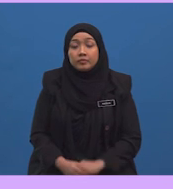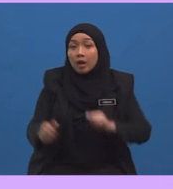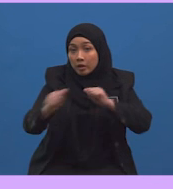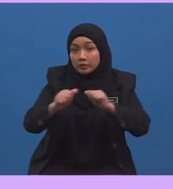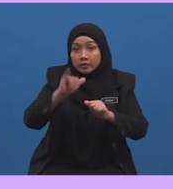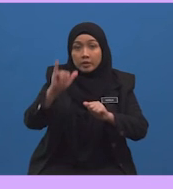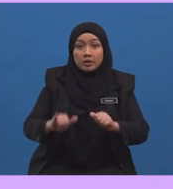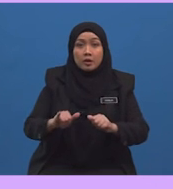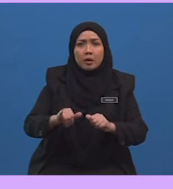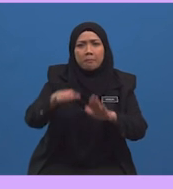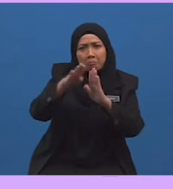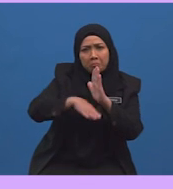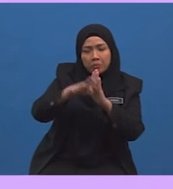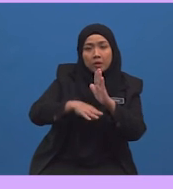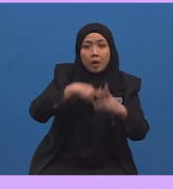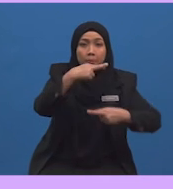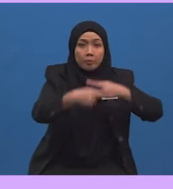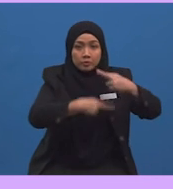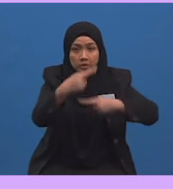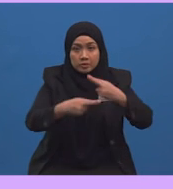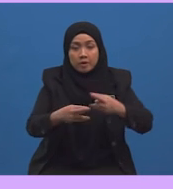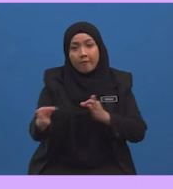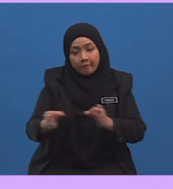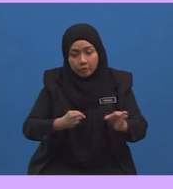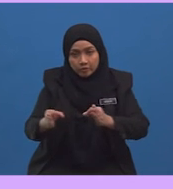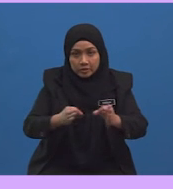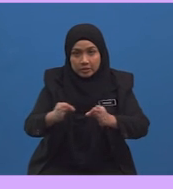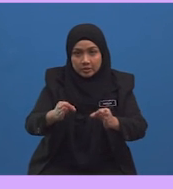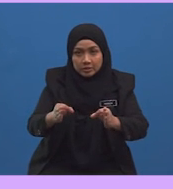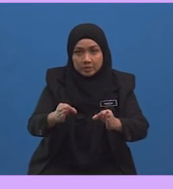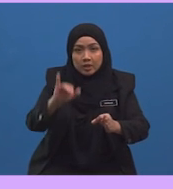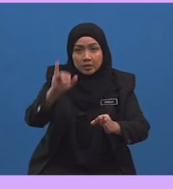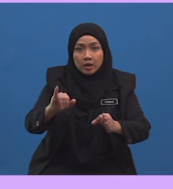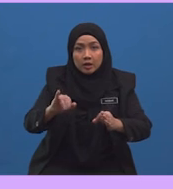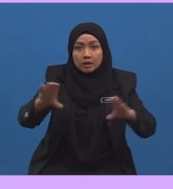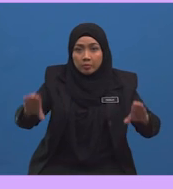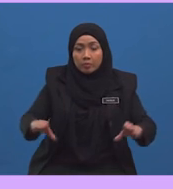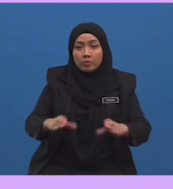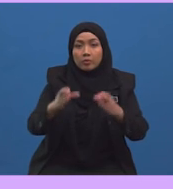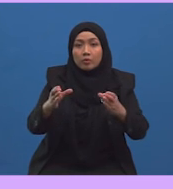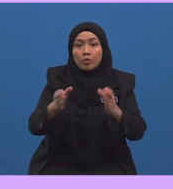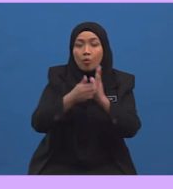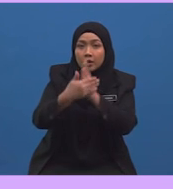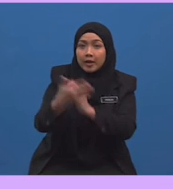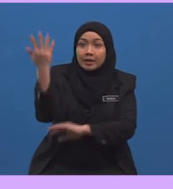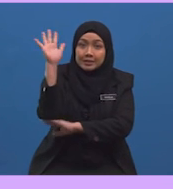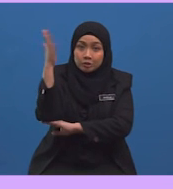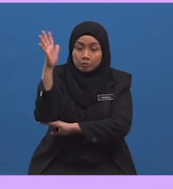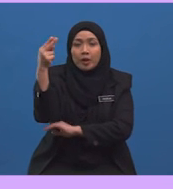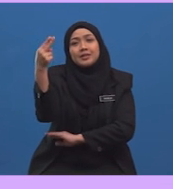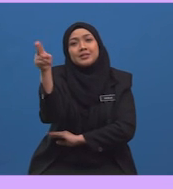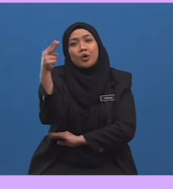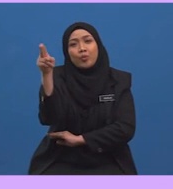Manakala aktiviti yang mengurangkan kuantiti gas karbon dioksida ialah proses fotosintesis yang dijalani oleh tumbuhan hijau.